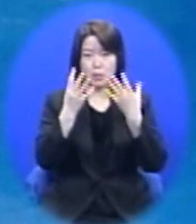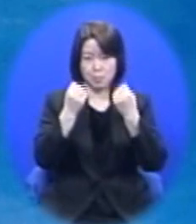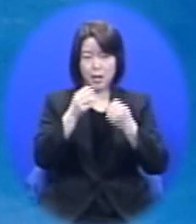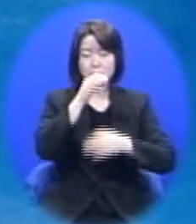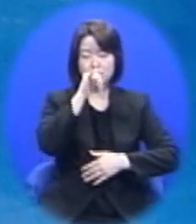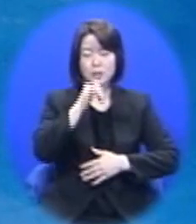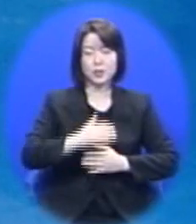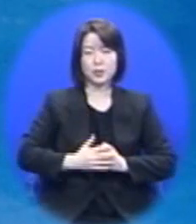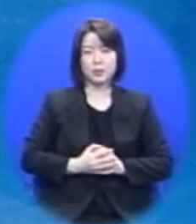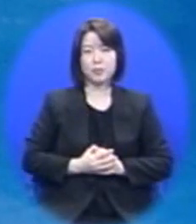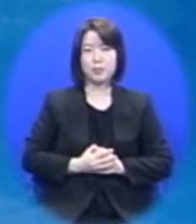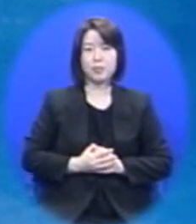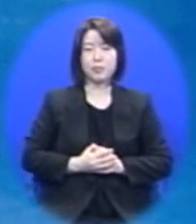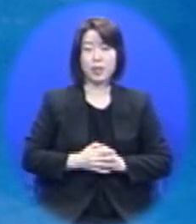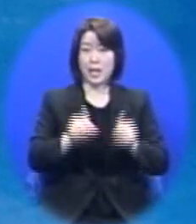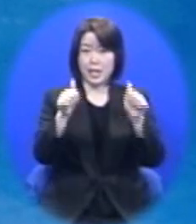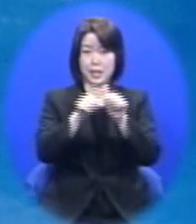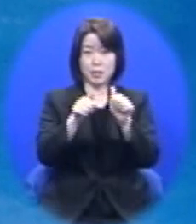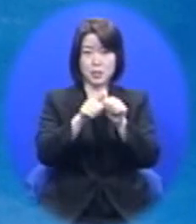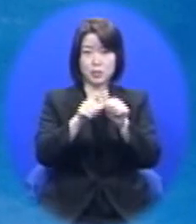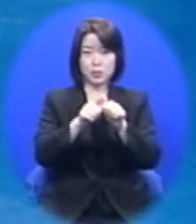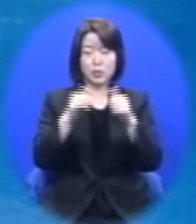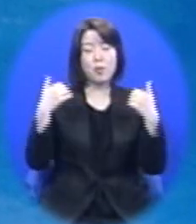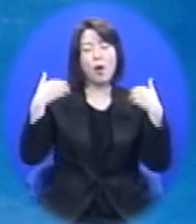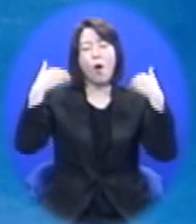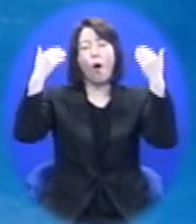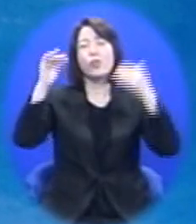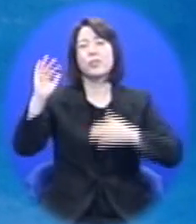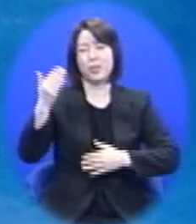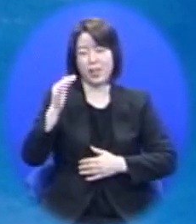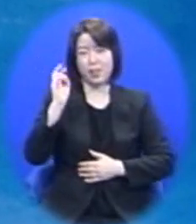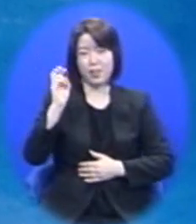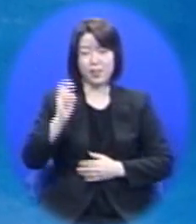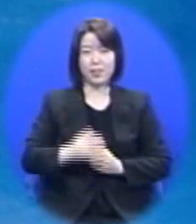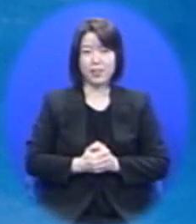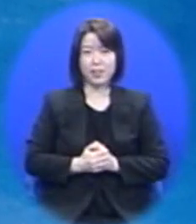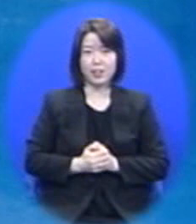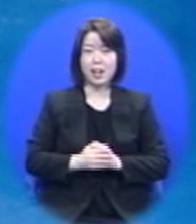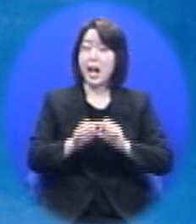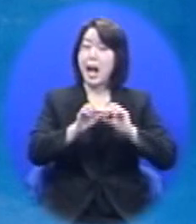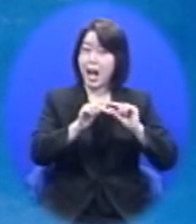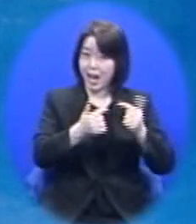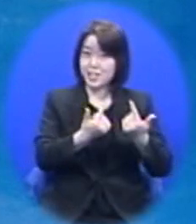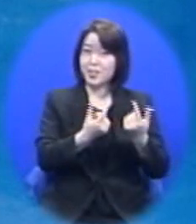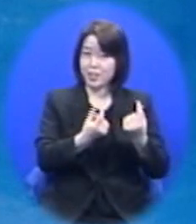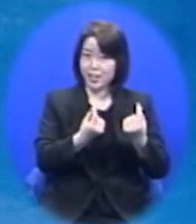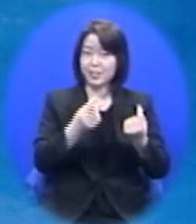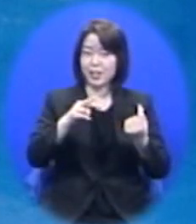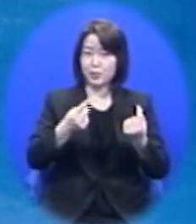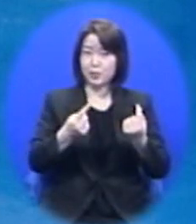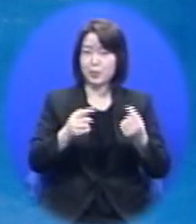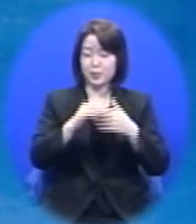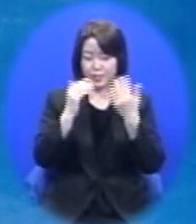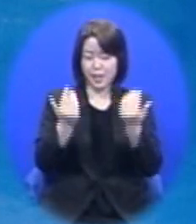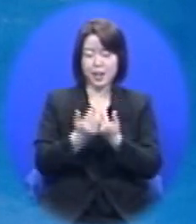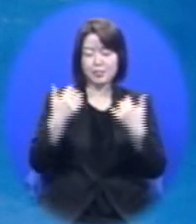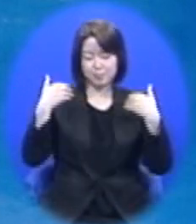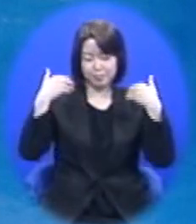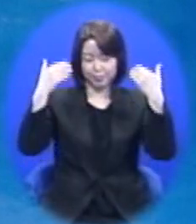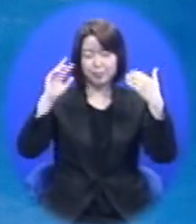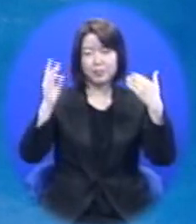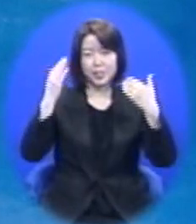나온대요. 남자들도 철이 듭니다. 네. 아닌 것 같아도 다 철이 들어요.